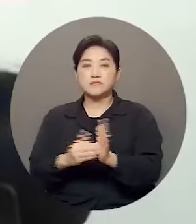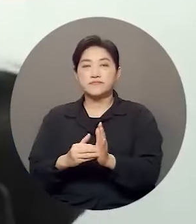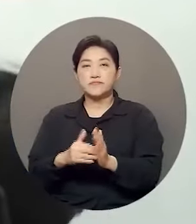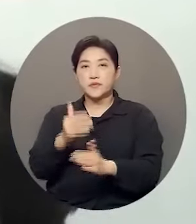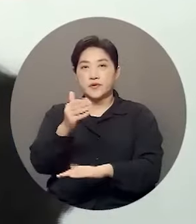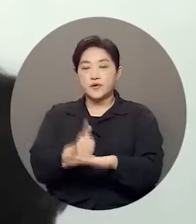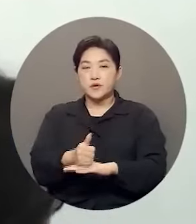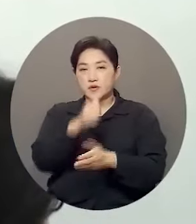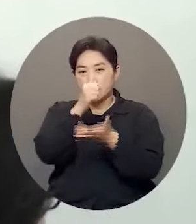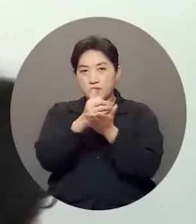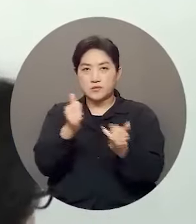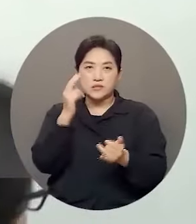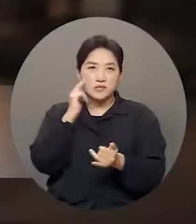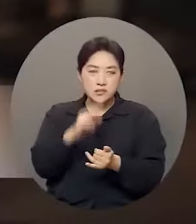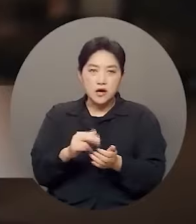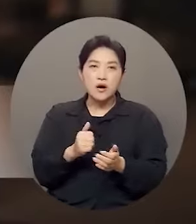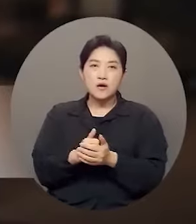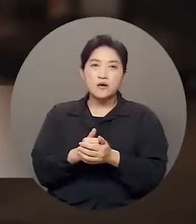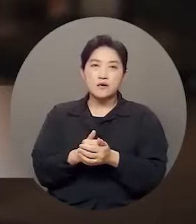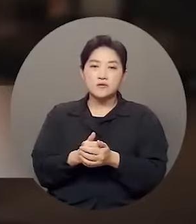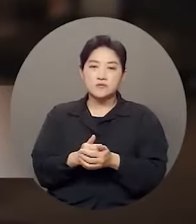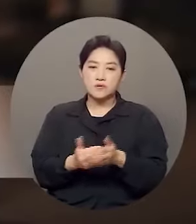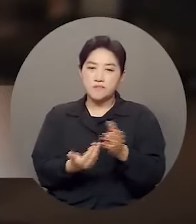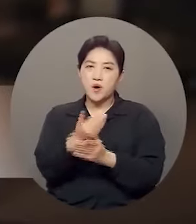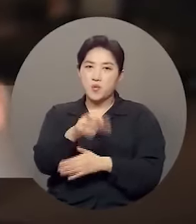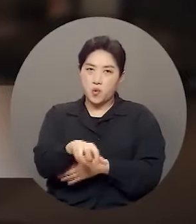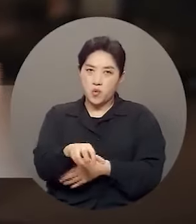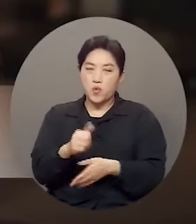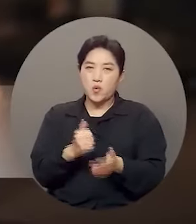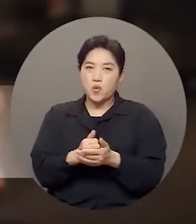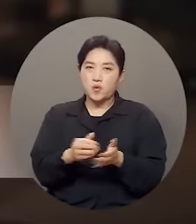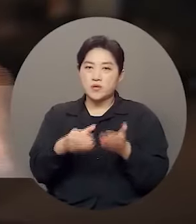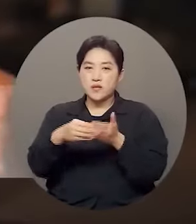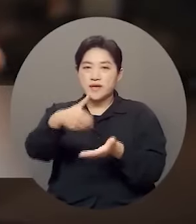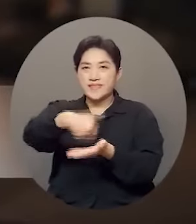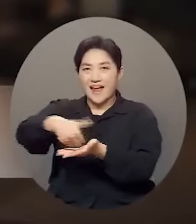결국 범죄의 심각성과 저지른 장소, 인도 청구 순서,